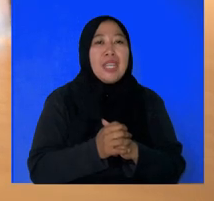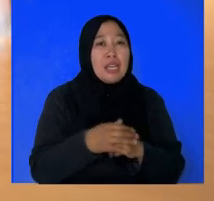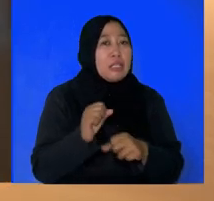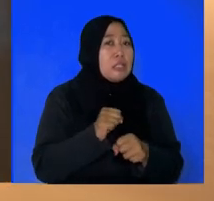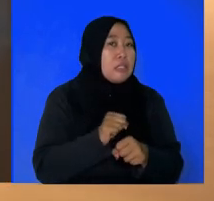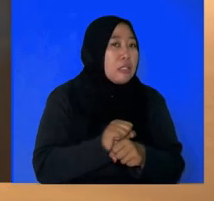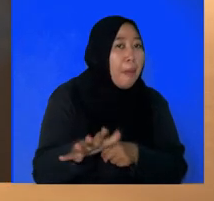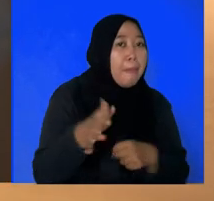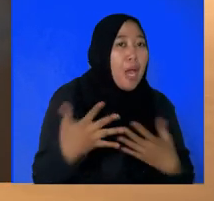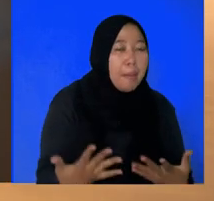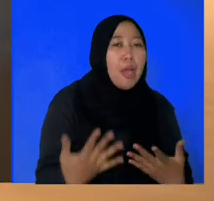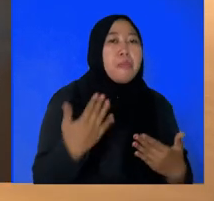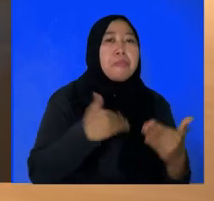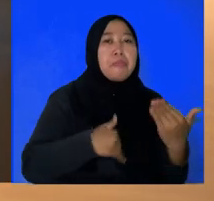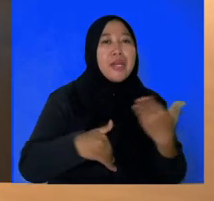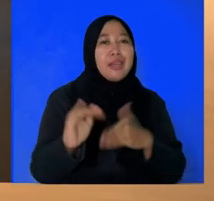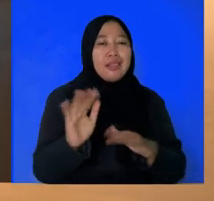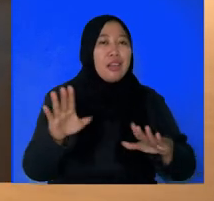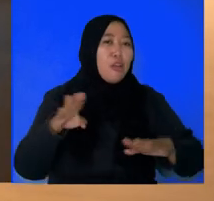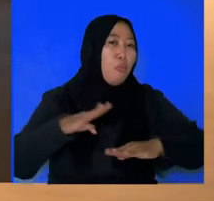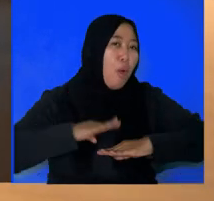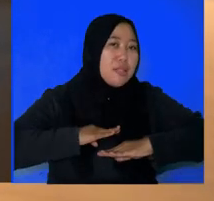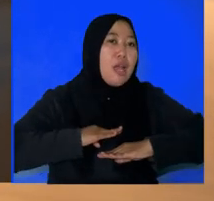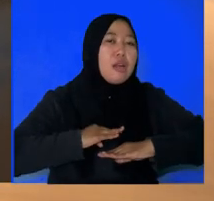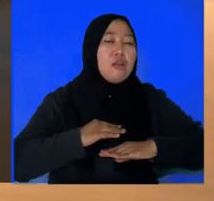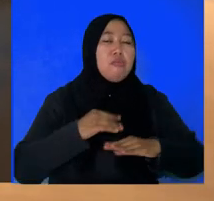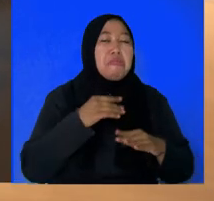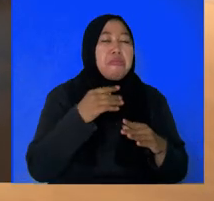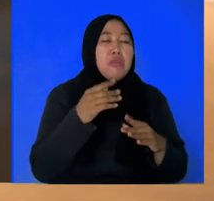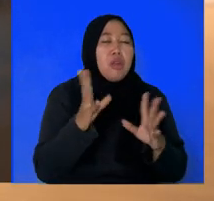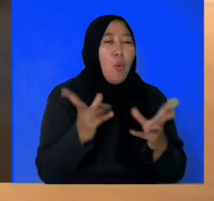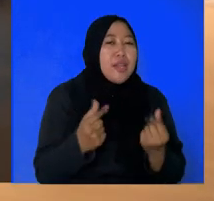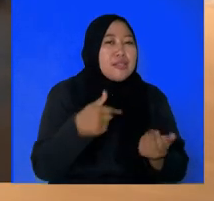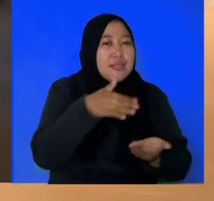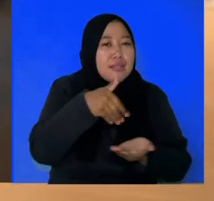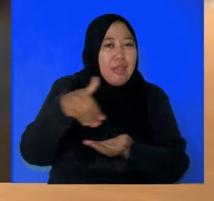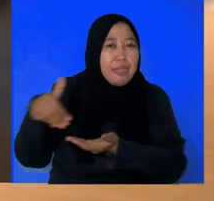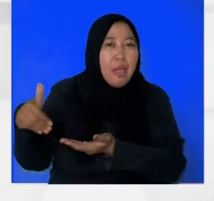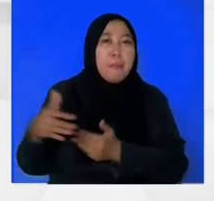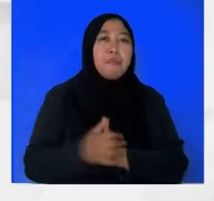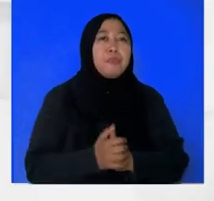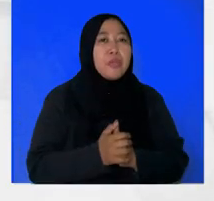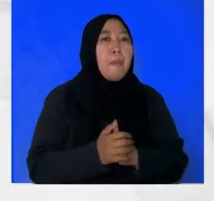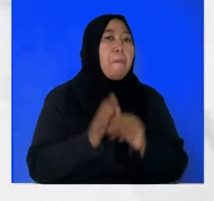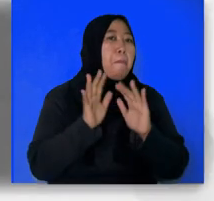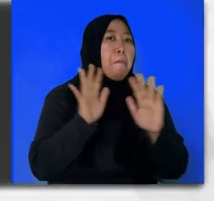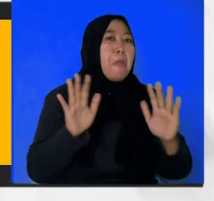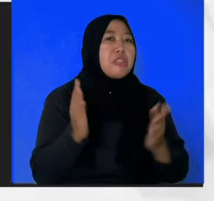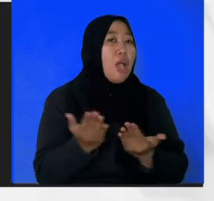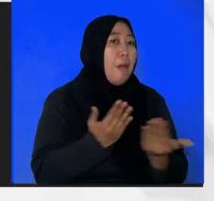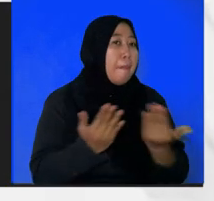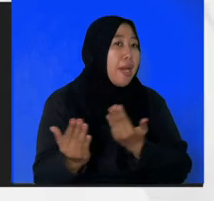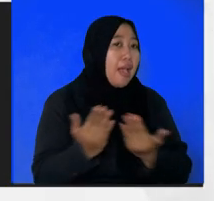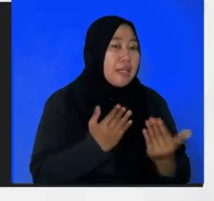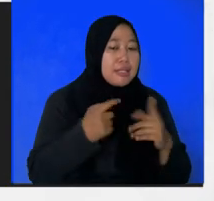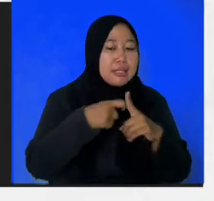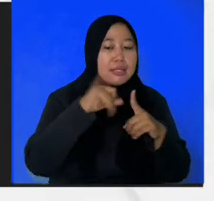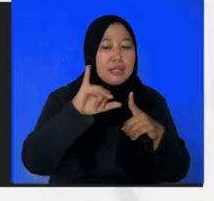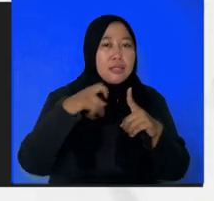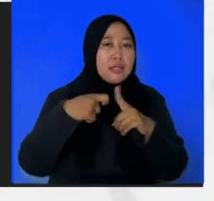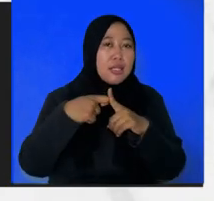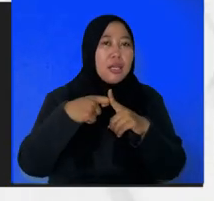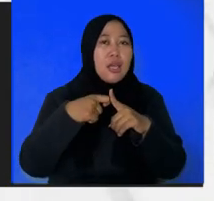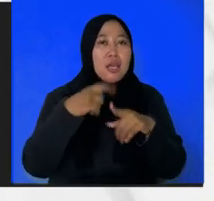ini berdampak pada peningkatan indeks kepuasan kualitas data dari tahun ke tahun. Berbagai aplikasi yang terdapat pada